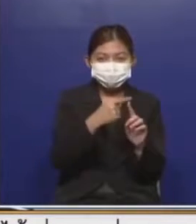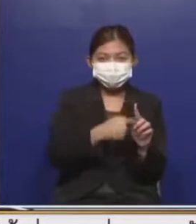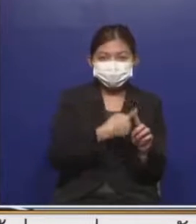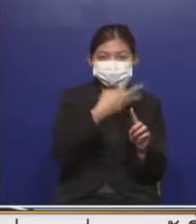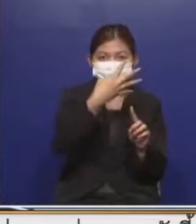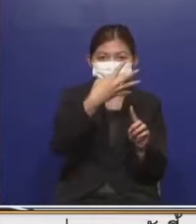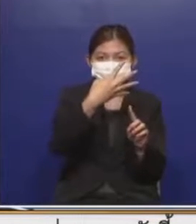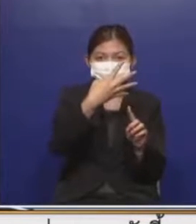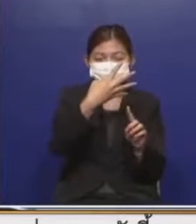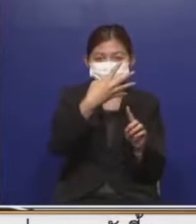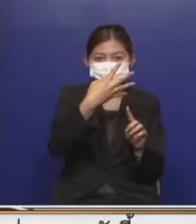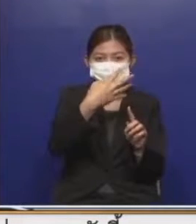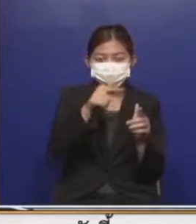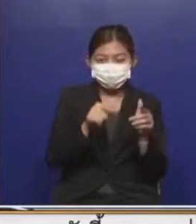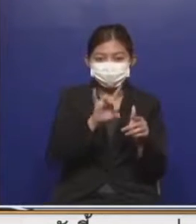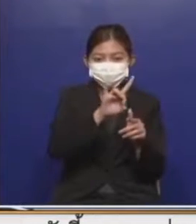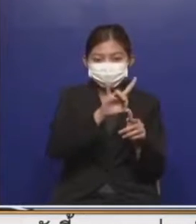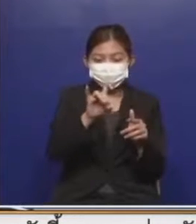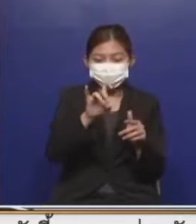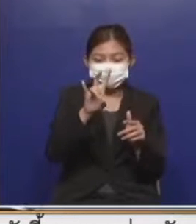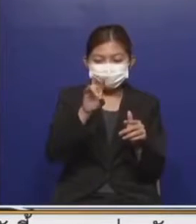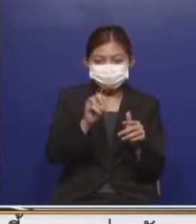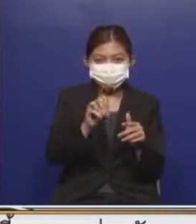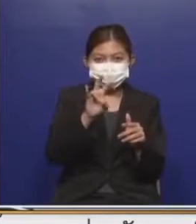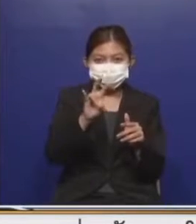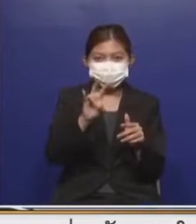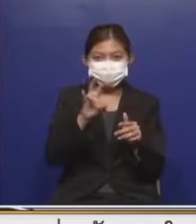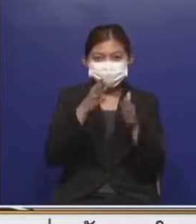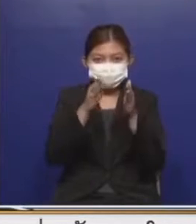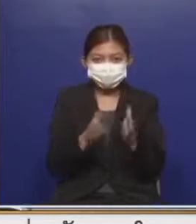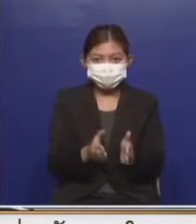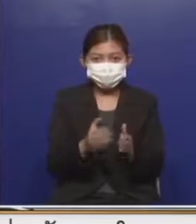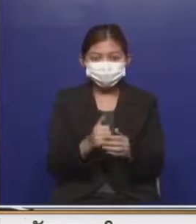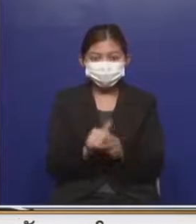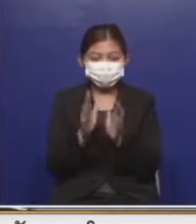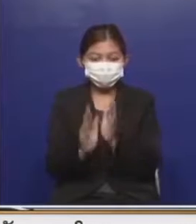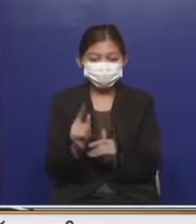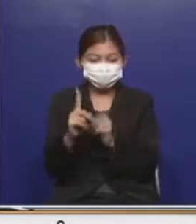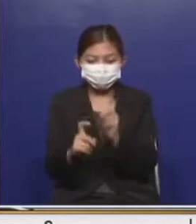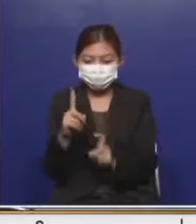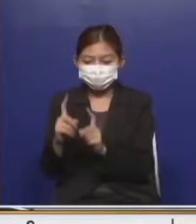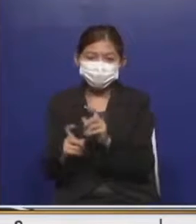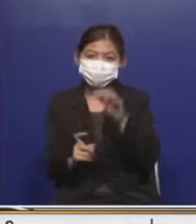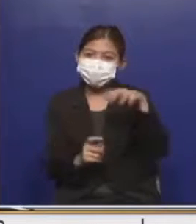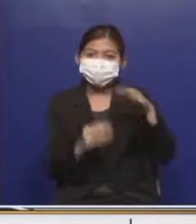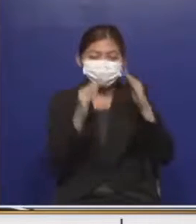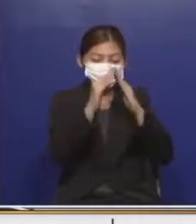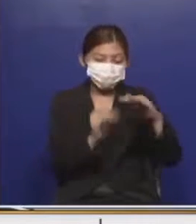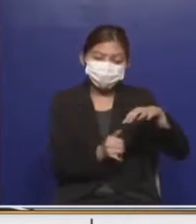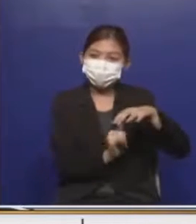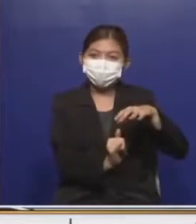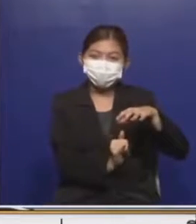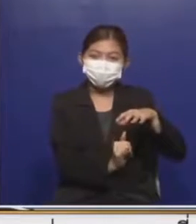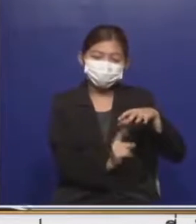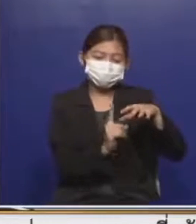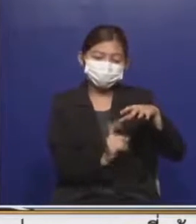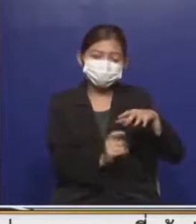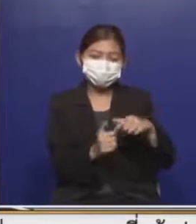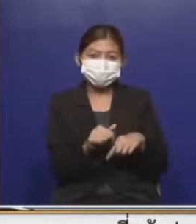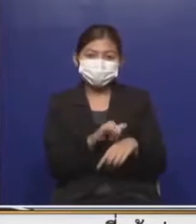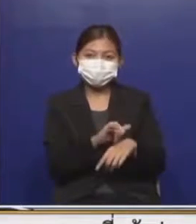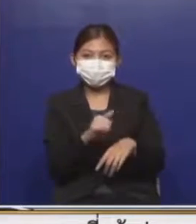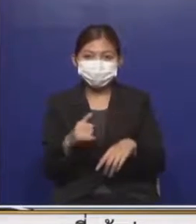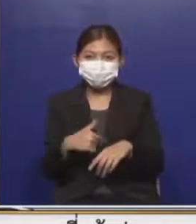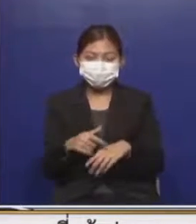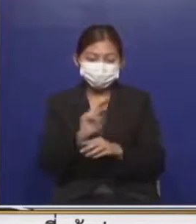นมาหนีตายไปแล้ว ถึง 877 คนหลาย ต้องไต้ขาบ้านหลาย ๆ ต้องเอาชีวิตมาสง